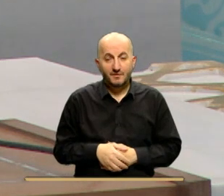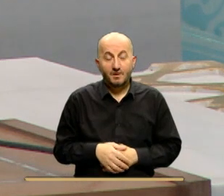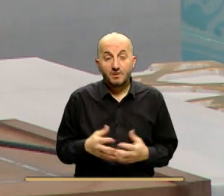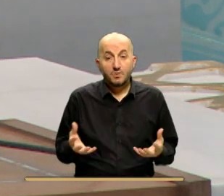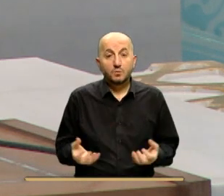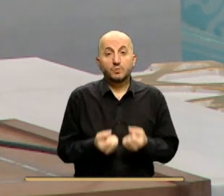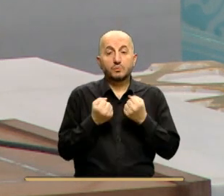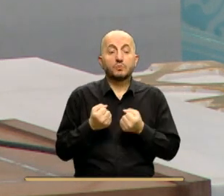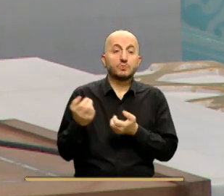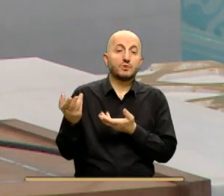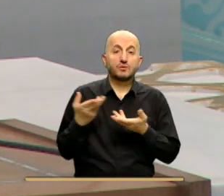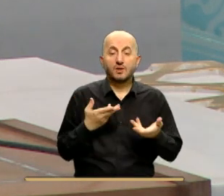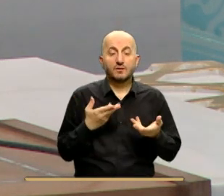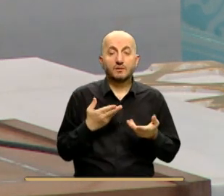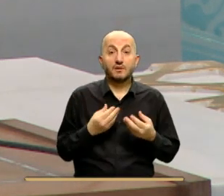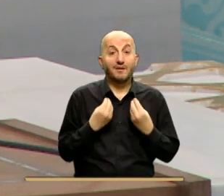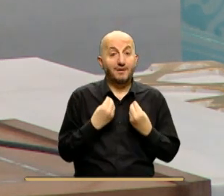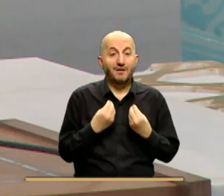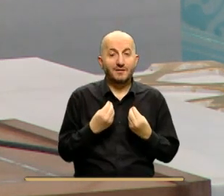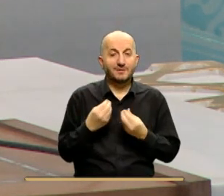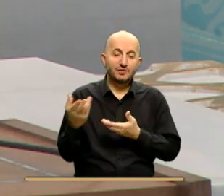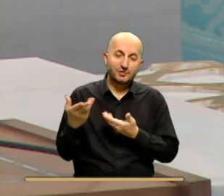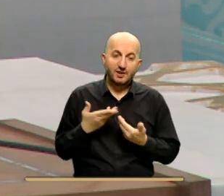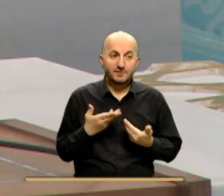kurtuluşa çağrı, hayra çağrı,